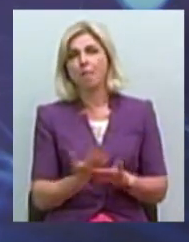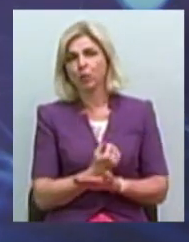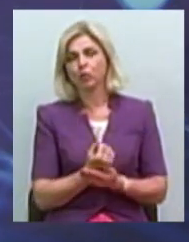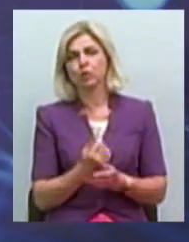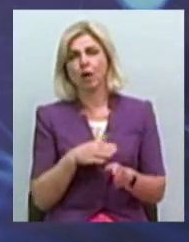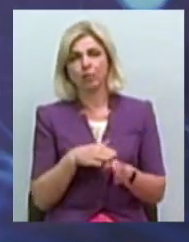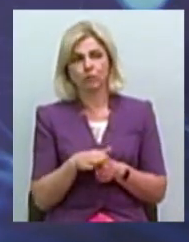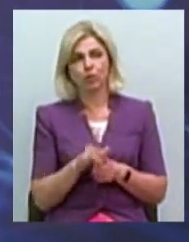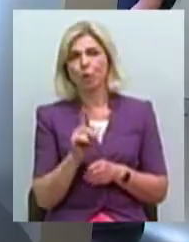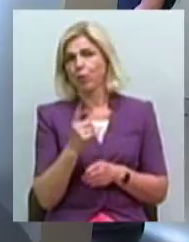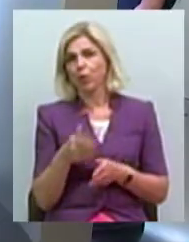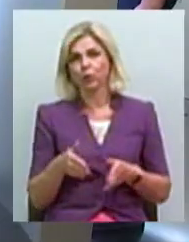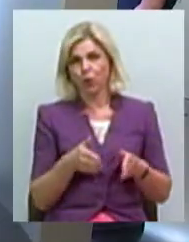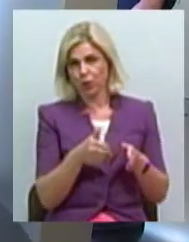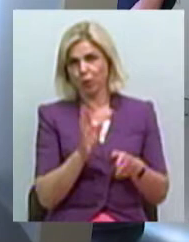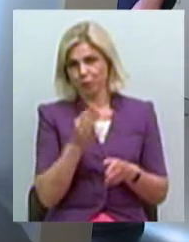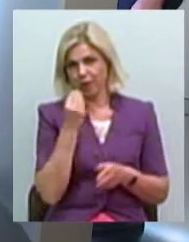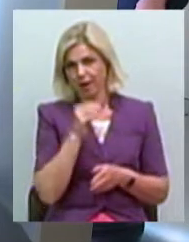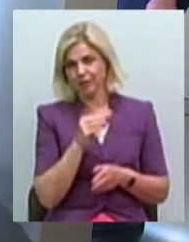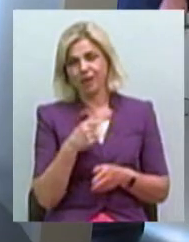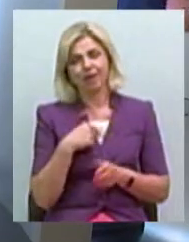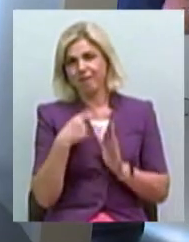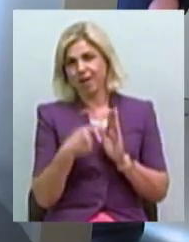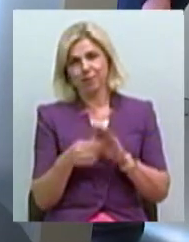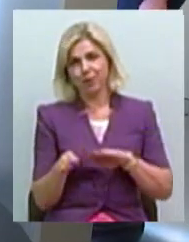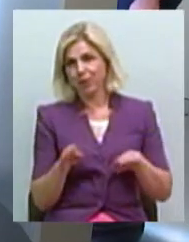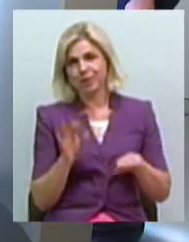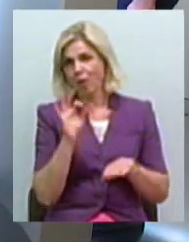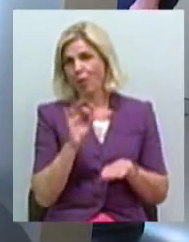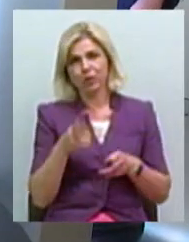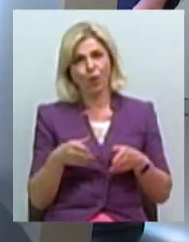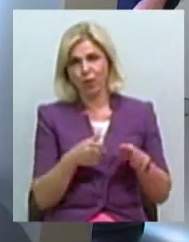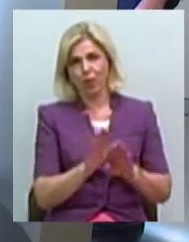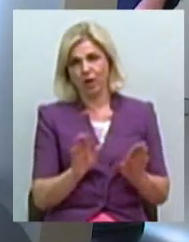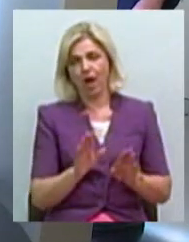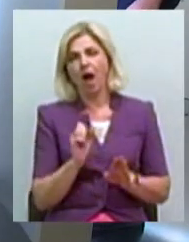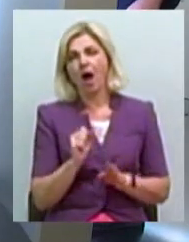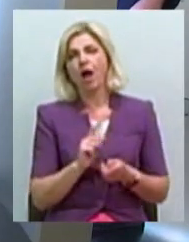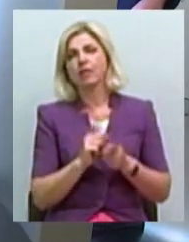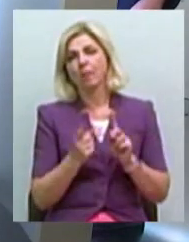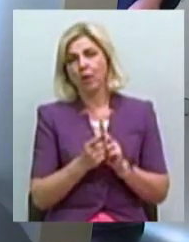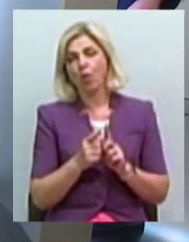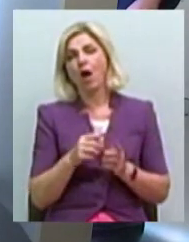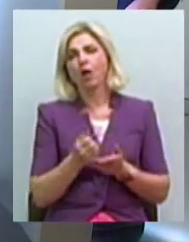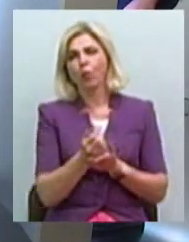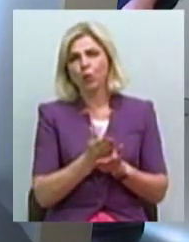Бо дороги будуть краще. Я не за дороги, я кажу, що наближуються адміністративні послуги до людей.